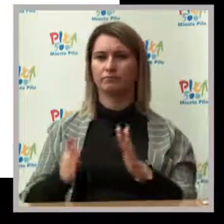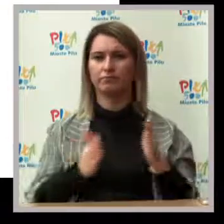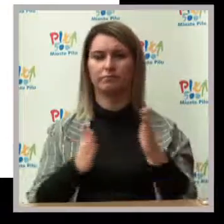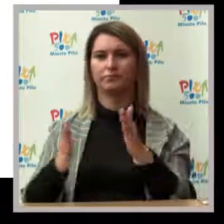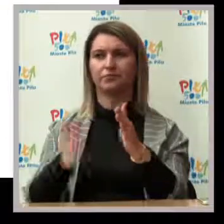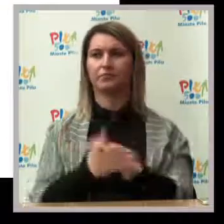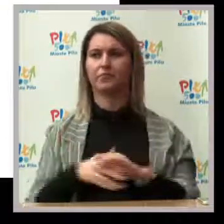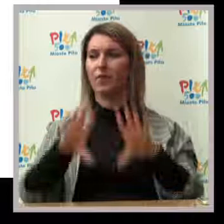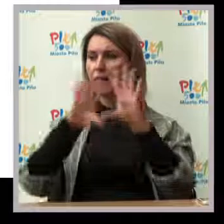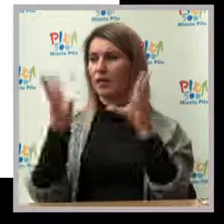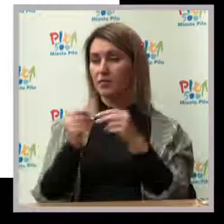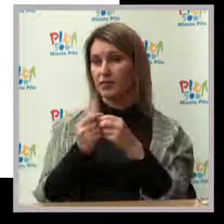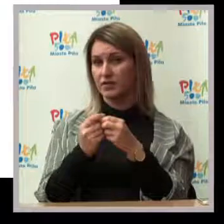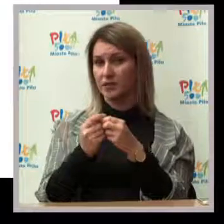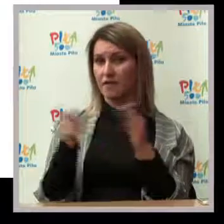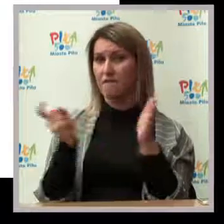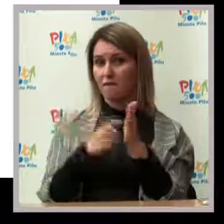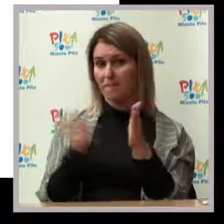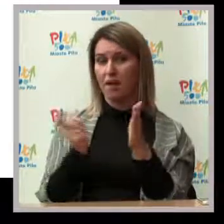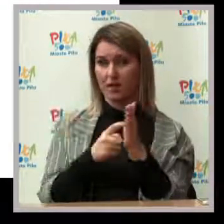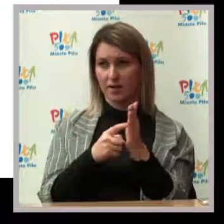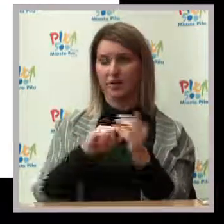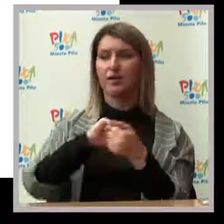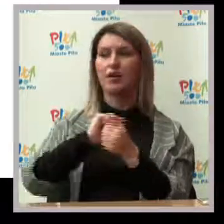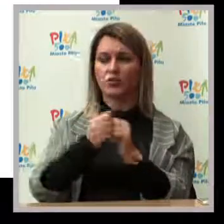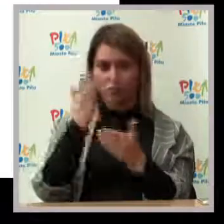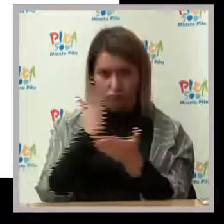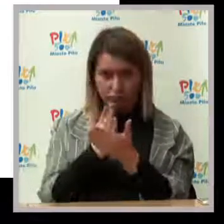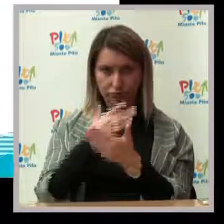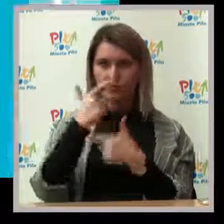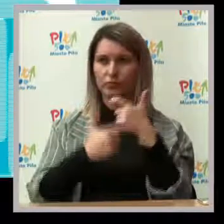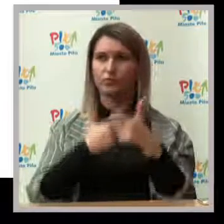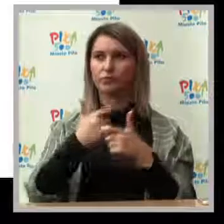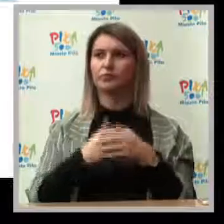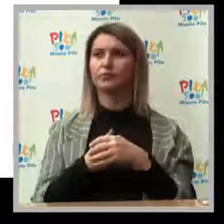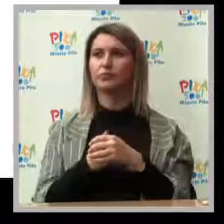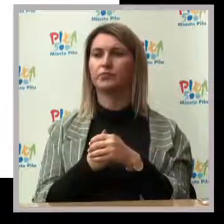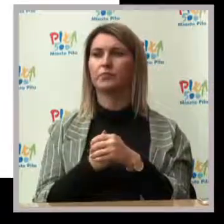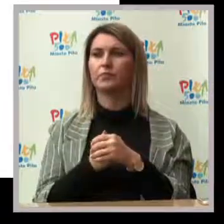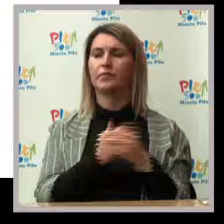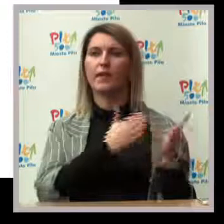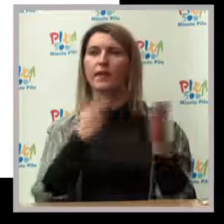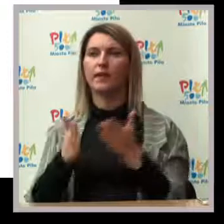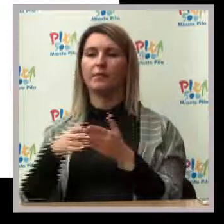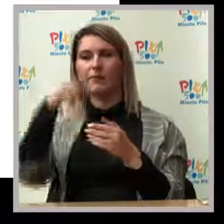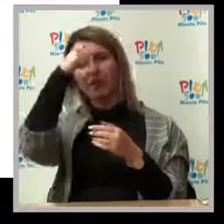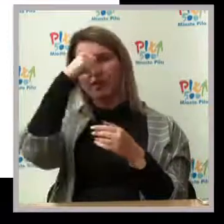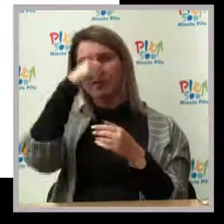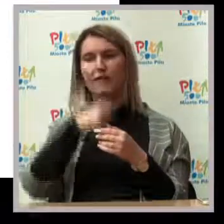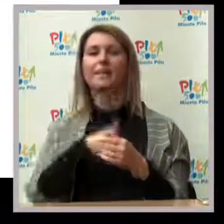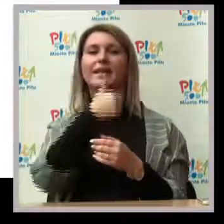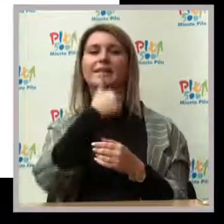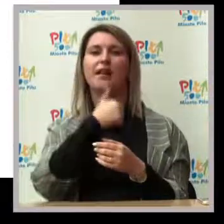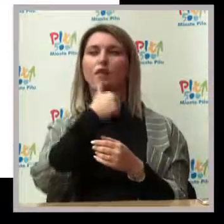potrzebne, żeby inwestycja odbyła się potem szybko i sprawnie, mamy bardzo mocno przygotowane.